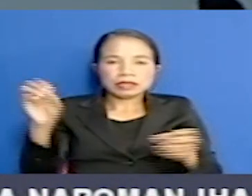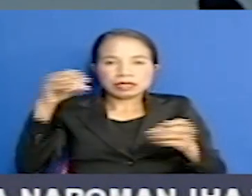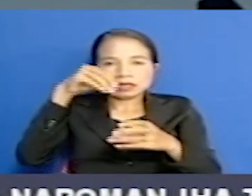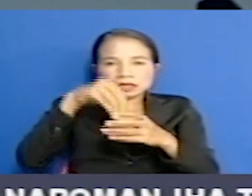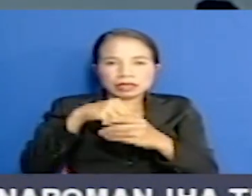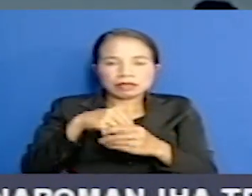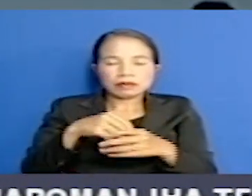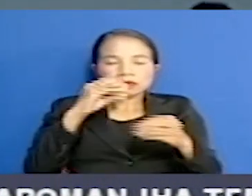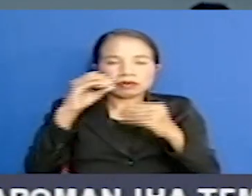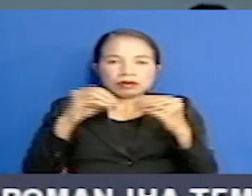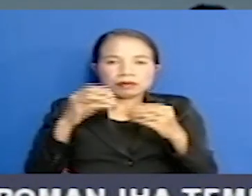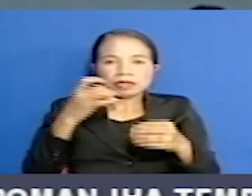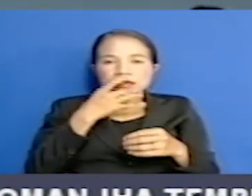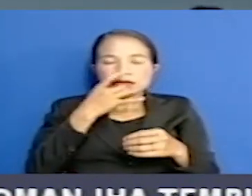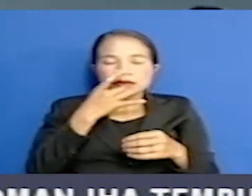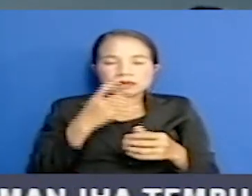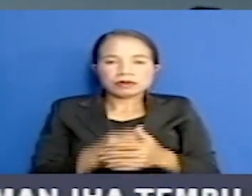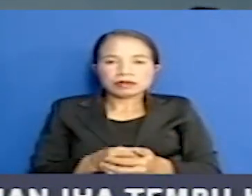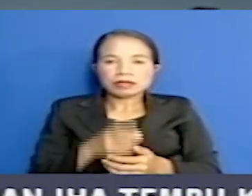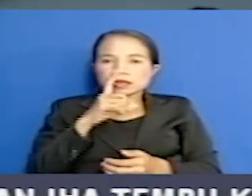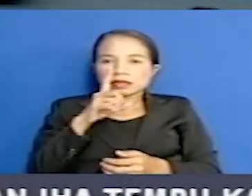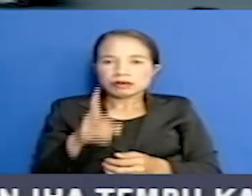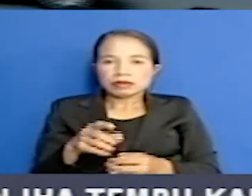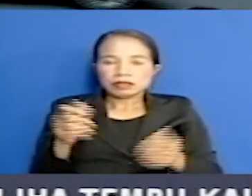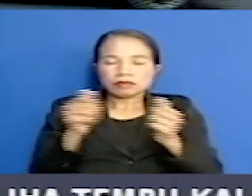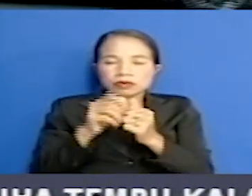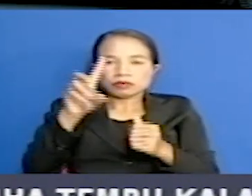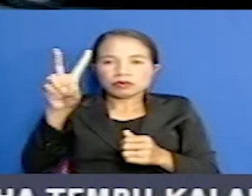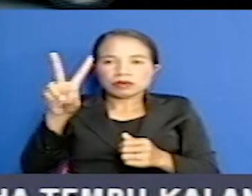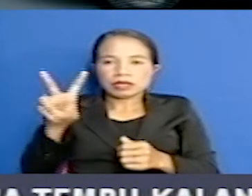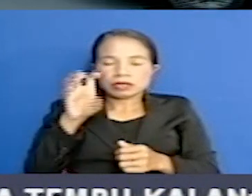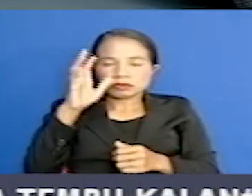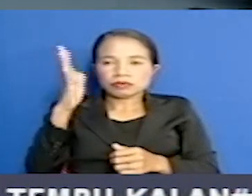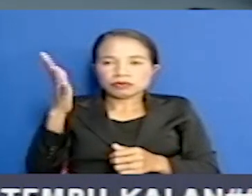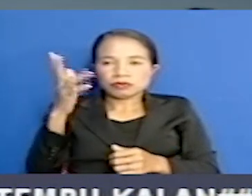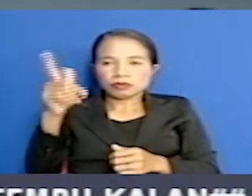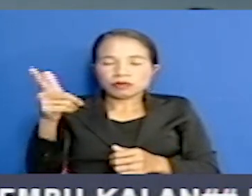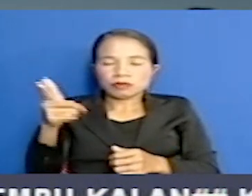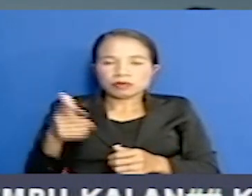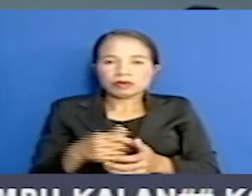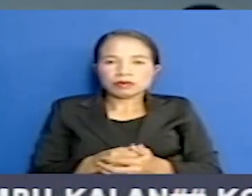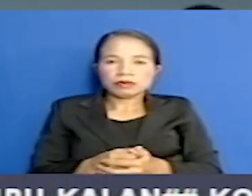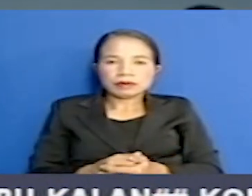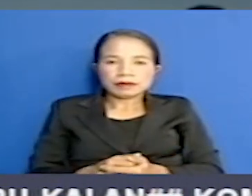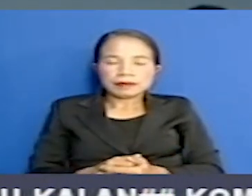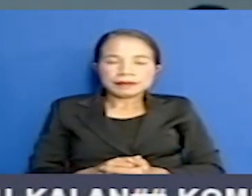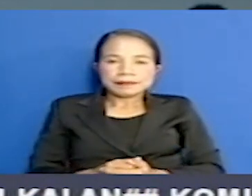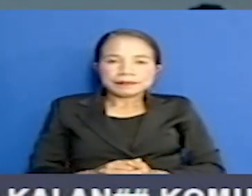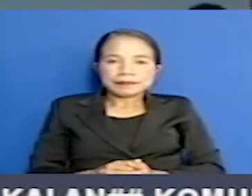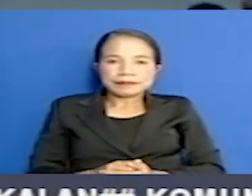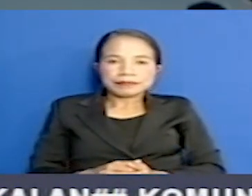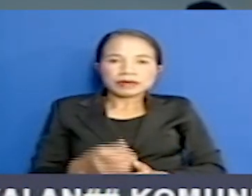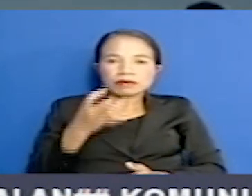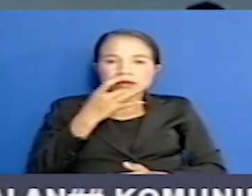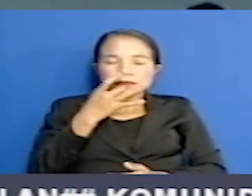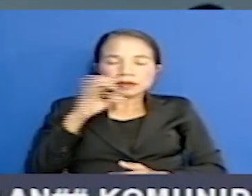kategori ekonomi eletricidade. Ni tengi lolosnya tengi 220. 220 fol para bele foti amna sa sanser ne. Anto ho lina ne bekela